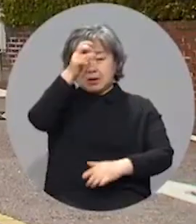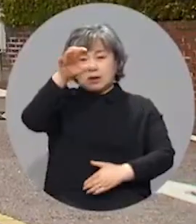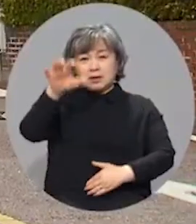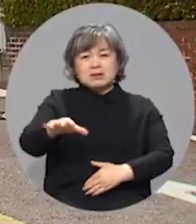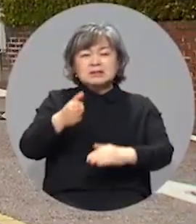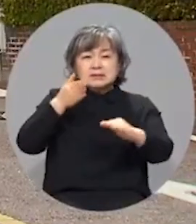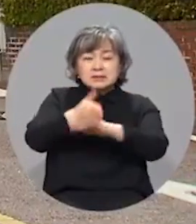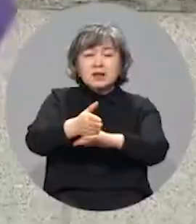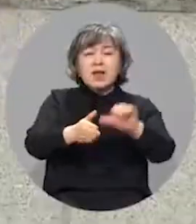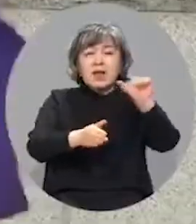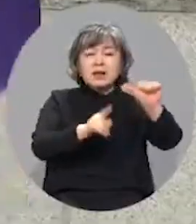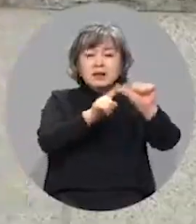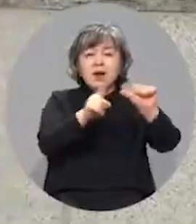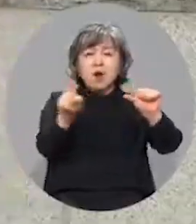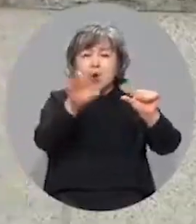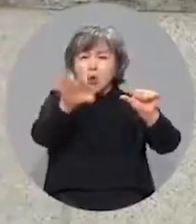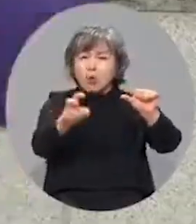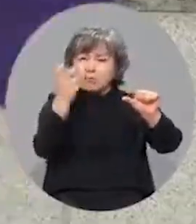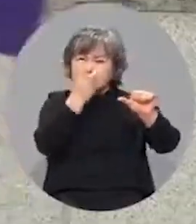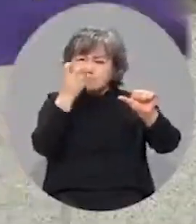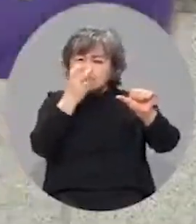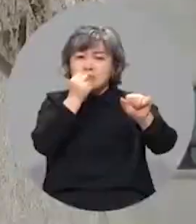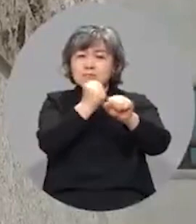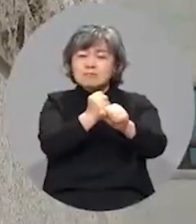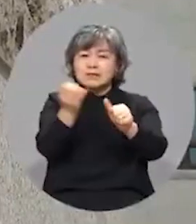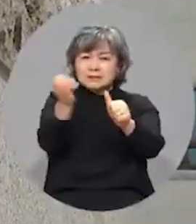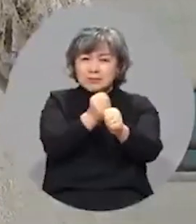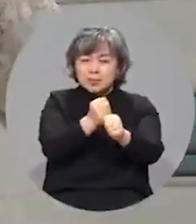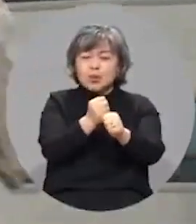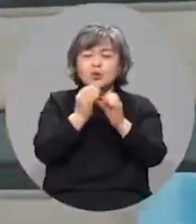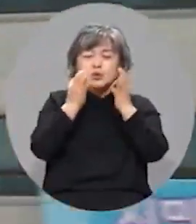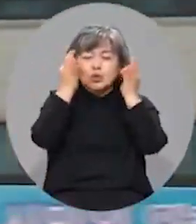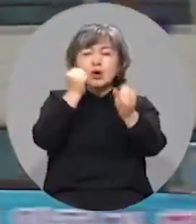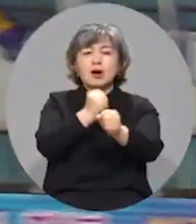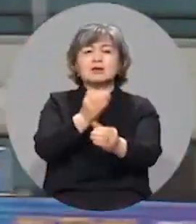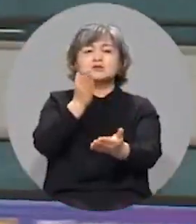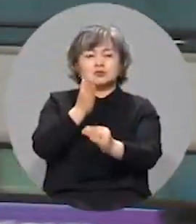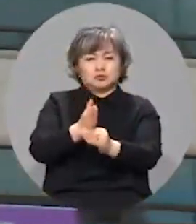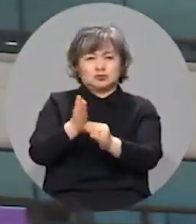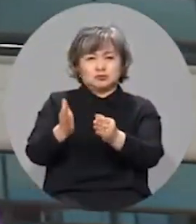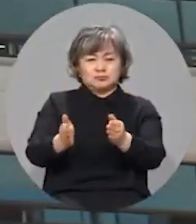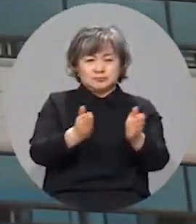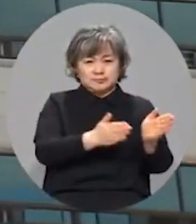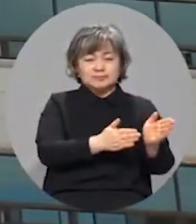경찰은 뒤늦게 A씨의 소재 파악과 함께 체포에 나섰습니다. MBC 뉴스 허현호입니다.